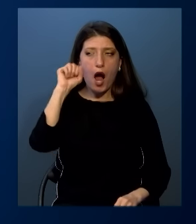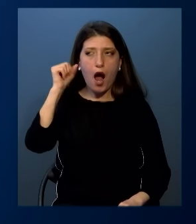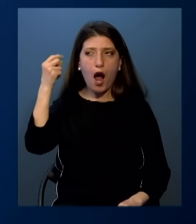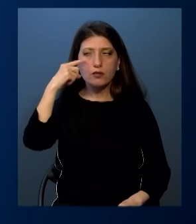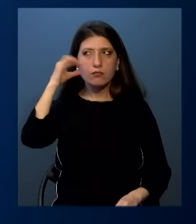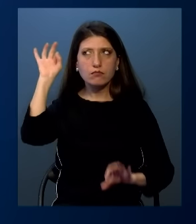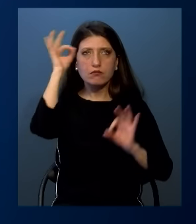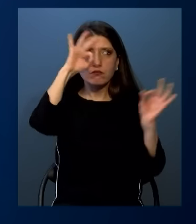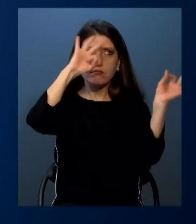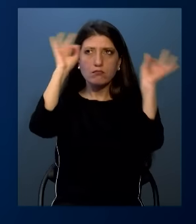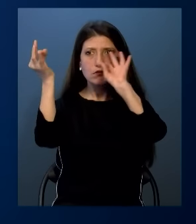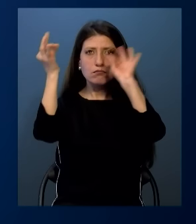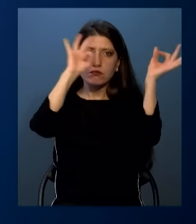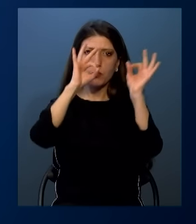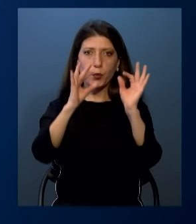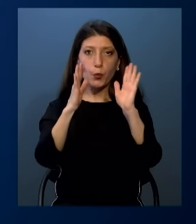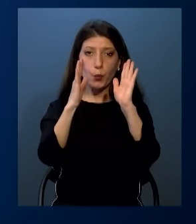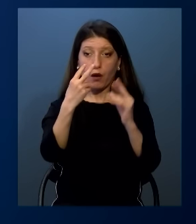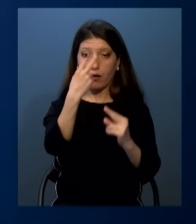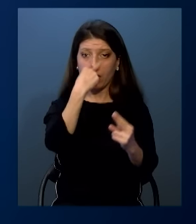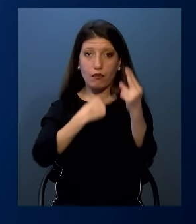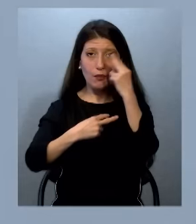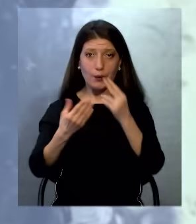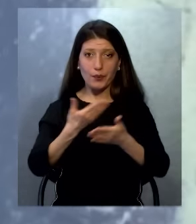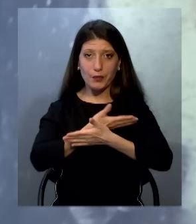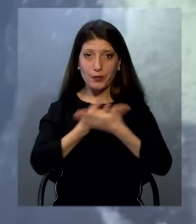անում, ուղիղ չէին նայում։